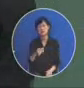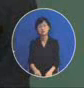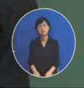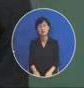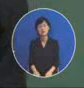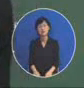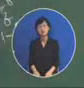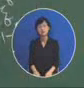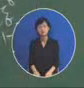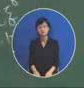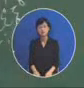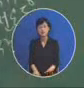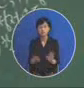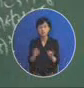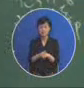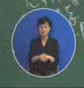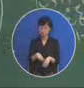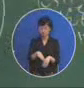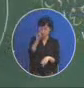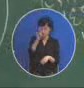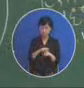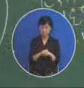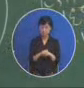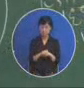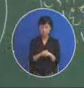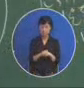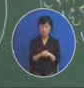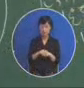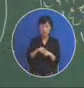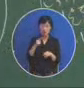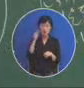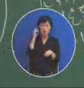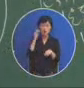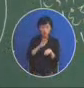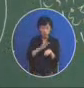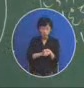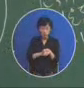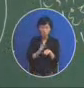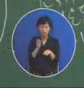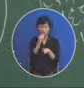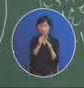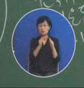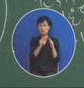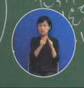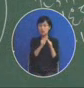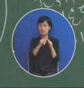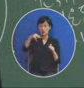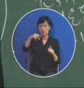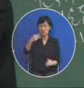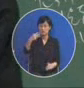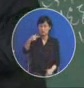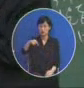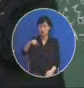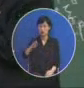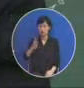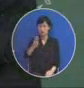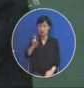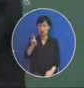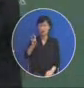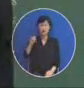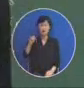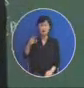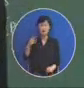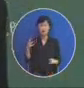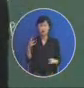then these problems will happen. 처음에 시작할 때 솔로몬 성전, 스룹바벨 성전 이런 대단했다니까요. Now first, when they started Solomon's temple,